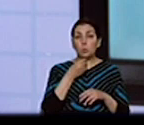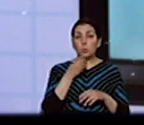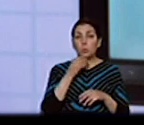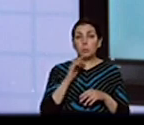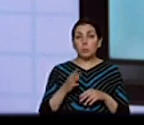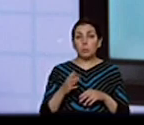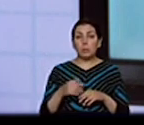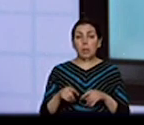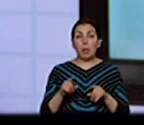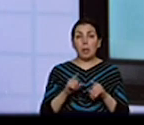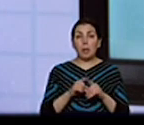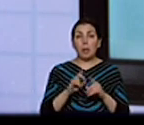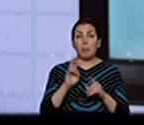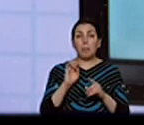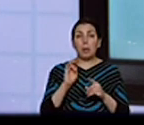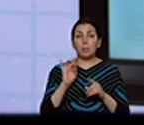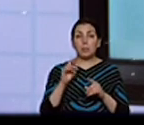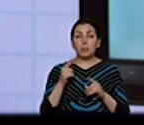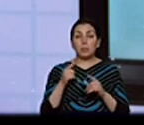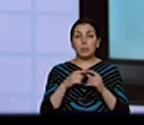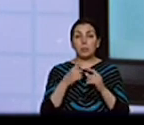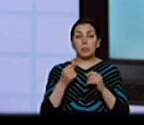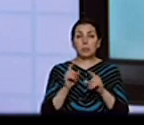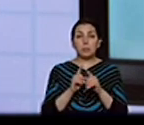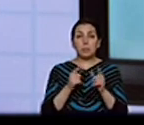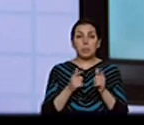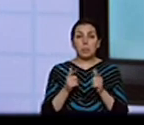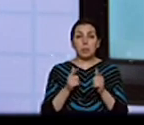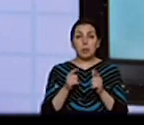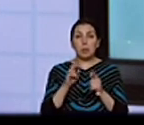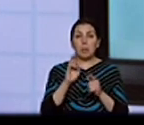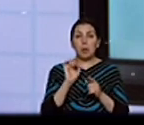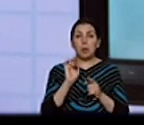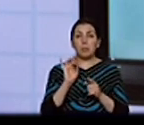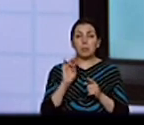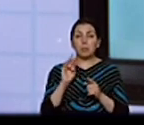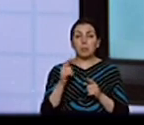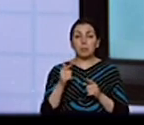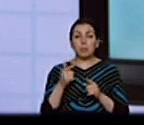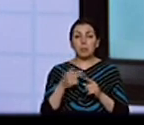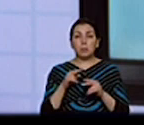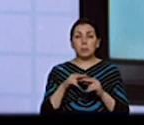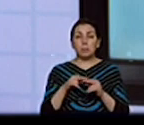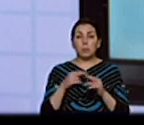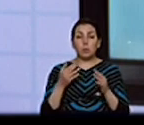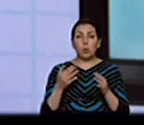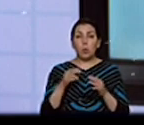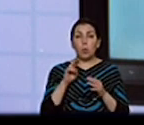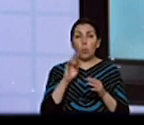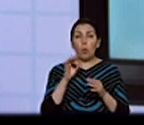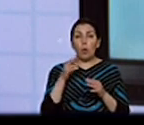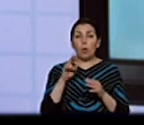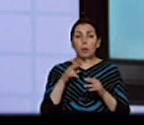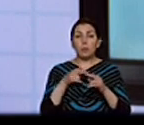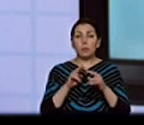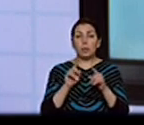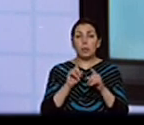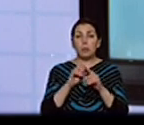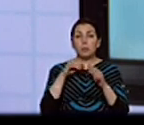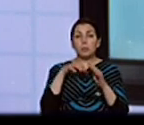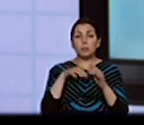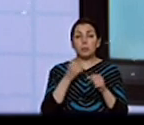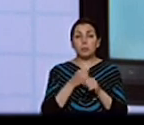barg qismini ham tayyorlab olgan bo'lamiz. Barg qismini biz poya qismini yasayotgan paytda qo'yib